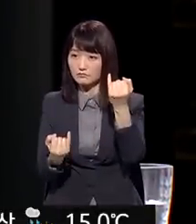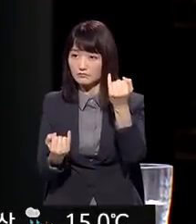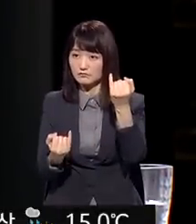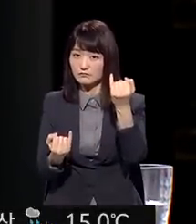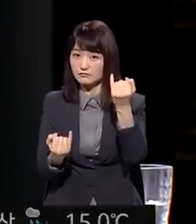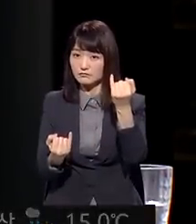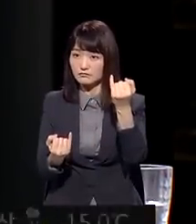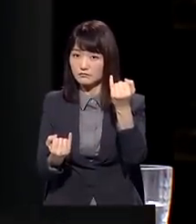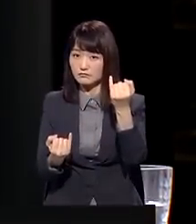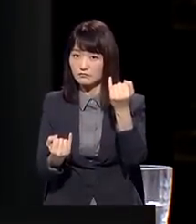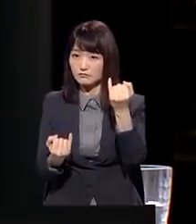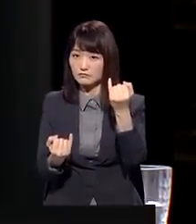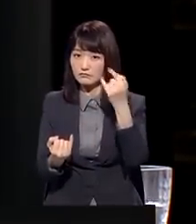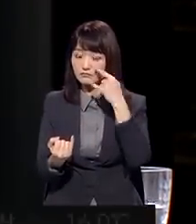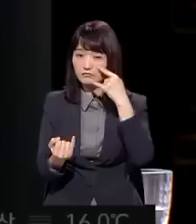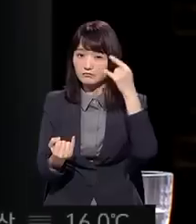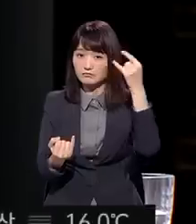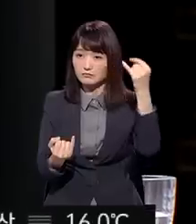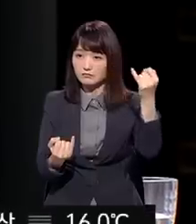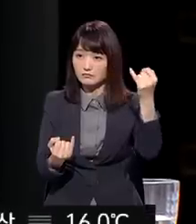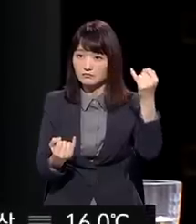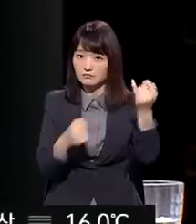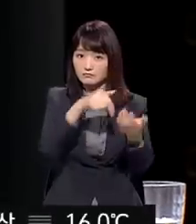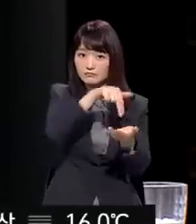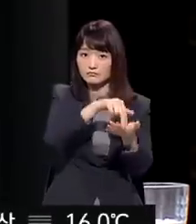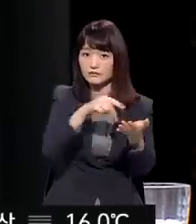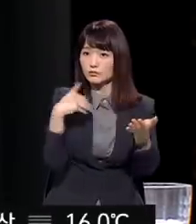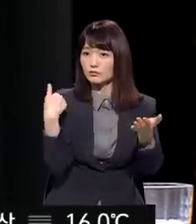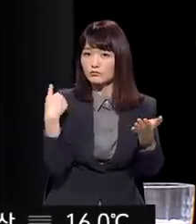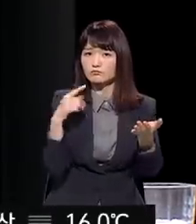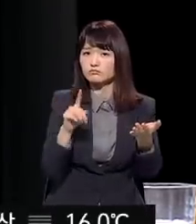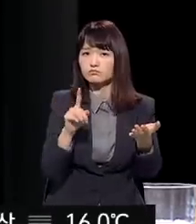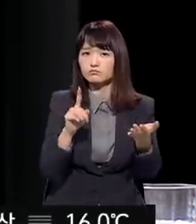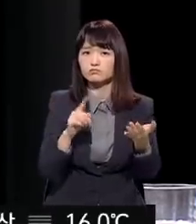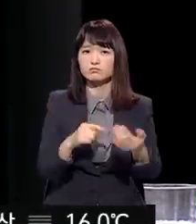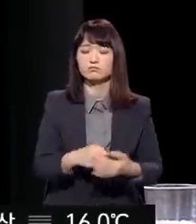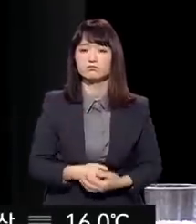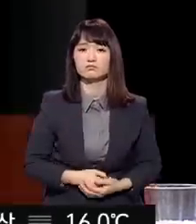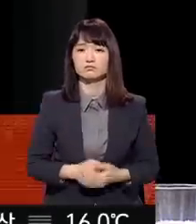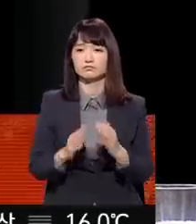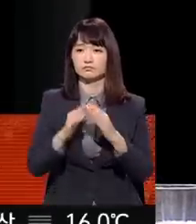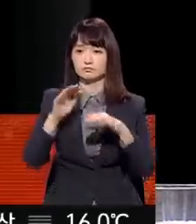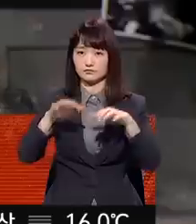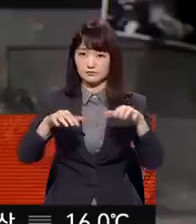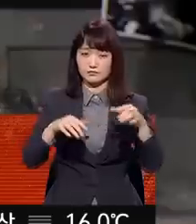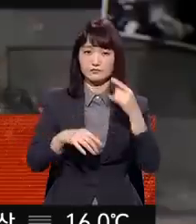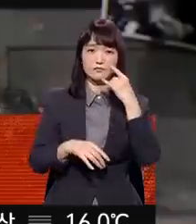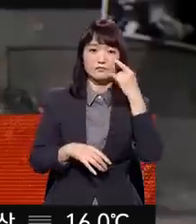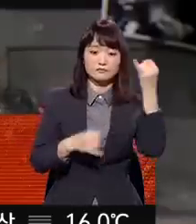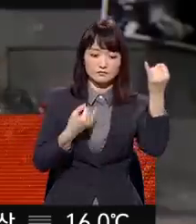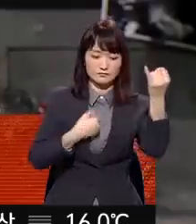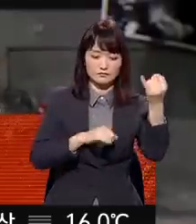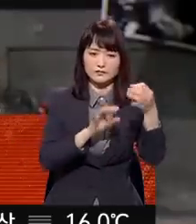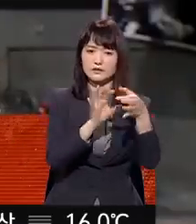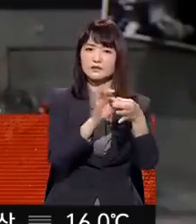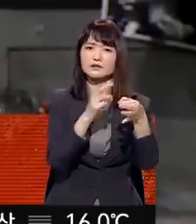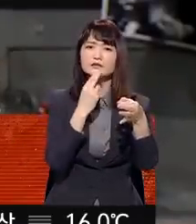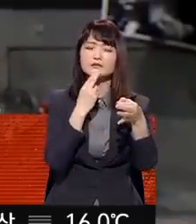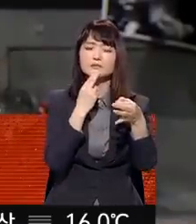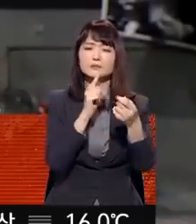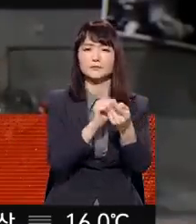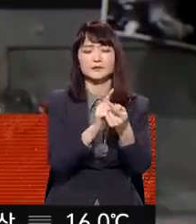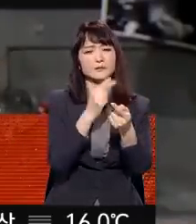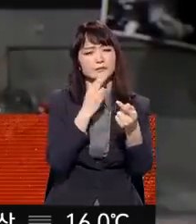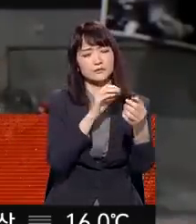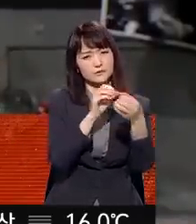하고 무엇보다 엄마의 이 사정을 몰랐다는 게 전 솔직히 몰랐습니다. 예. 왜냐하면 이웃들도 모녀하고 관계가 없었기 때문에 교류를 안 했었고